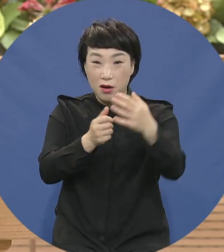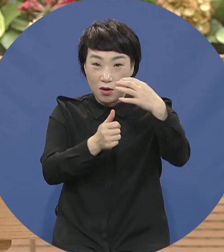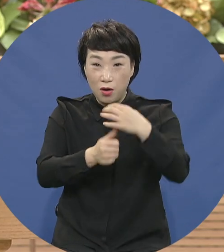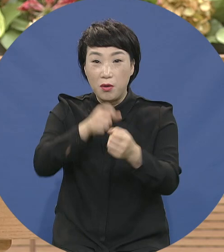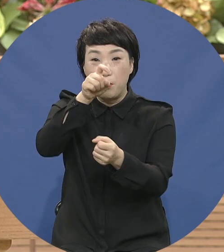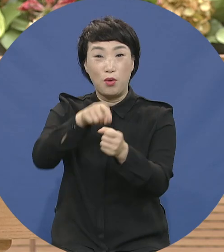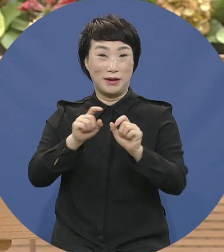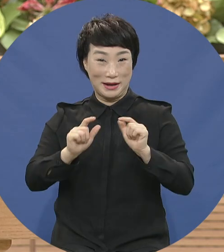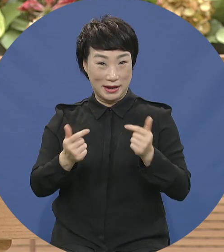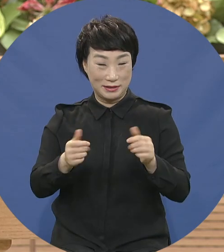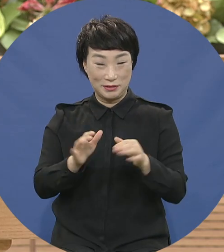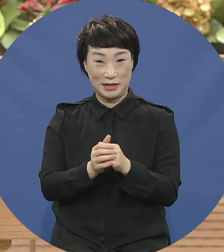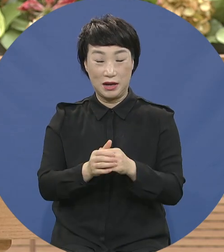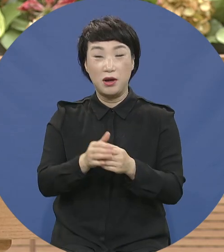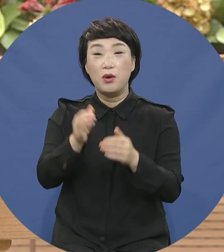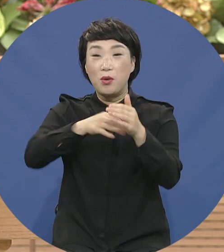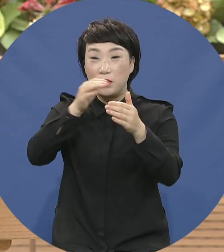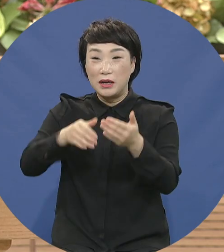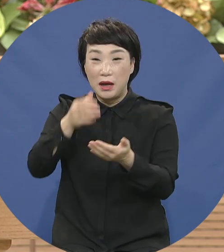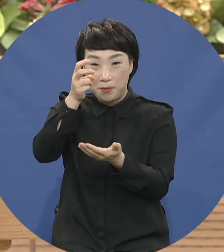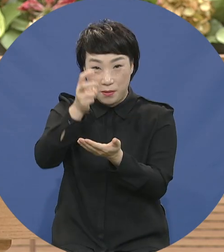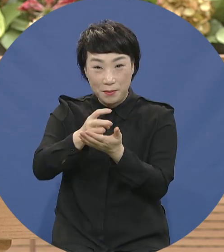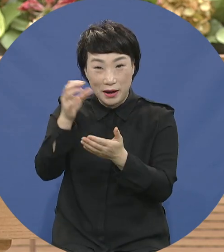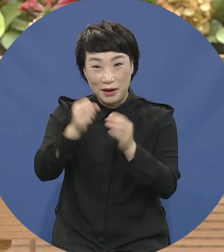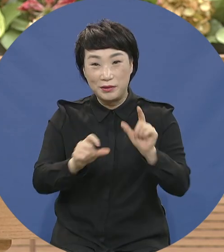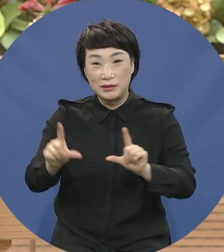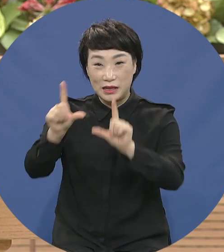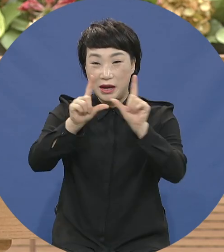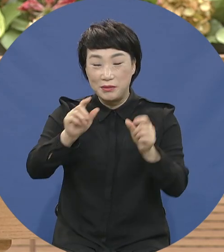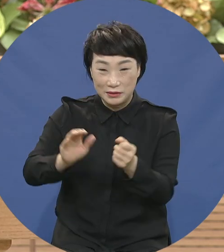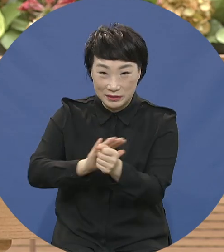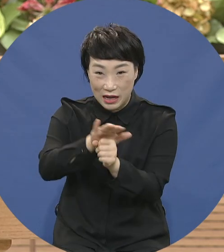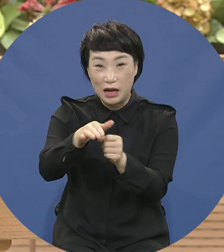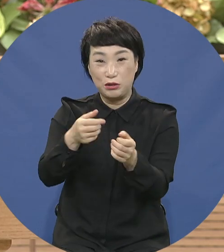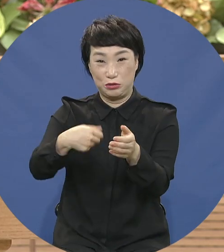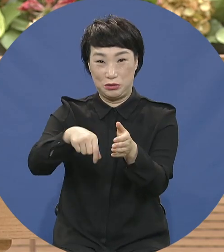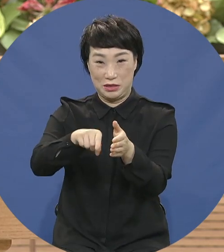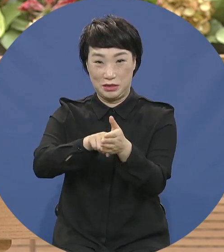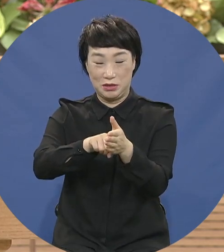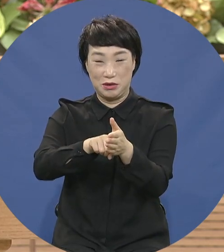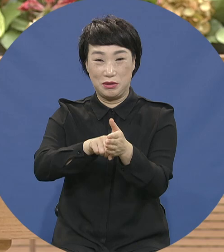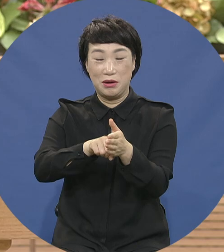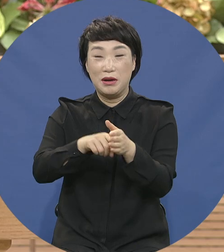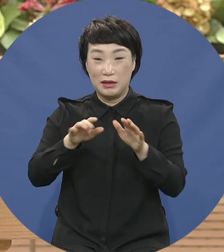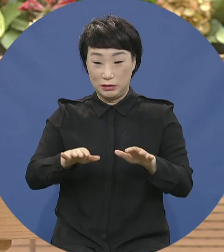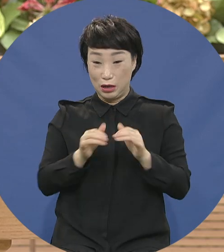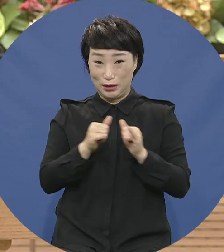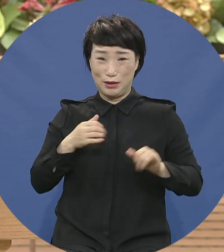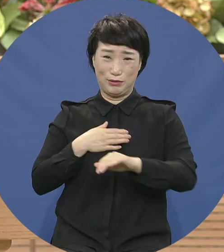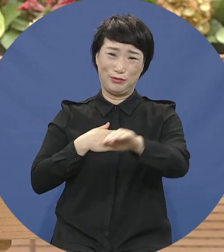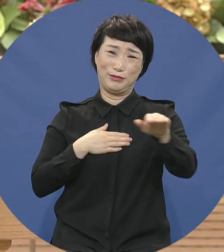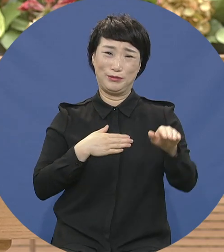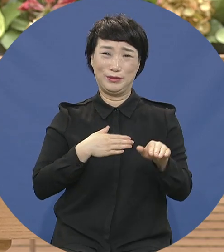아니라 공의의 법으로 사랑하고자 함입니다. 그러나